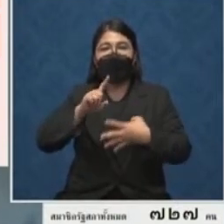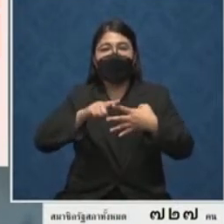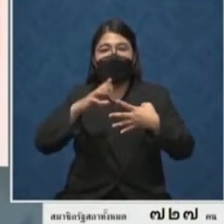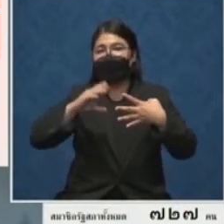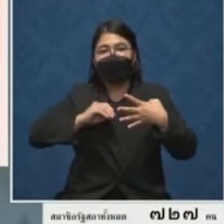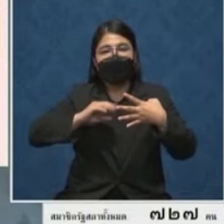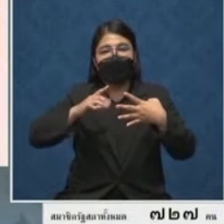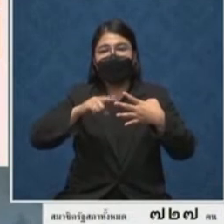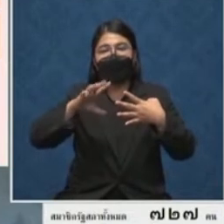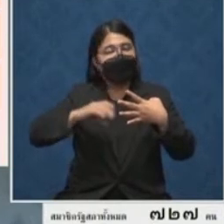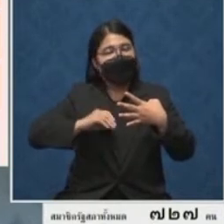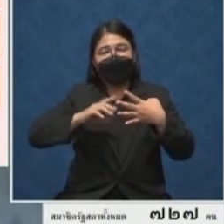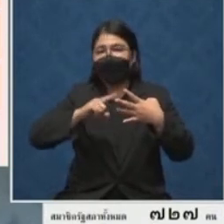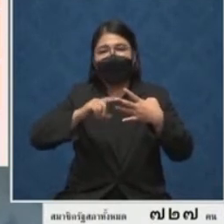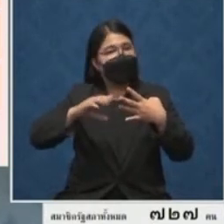ไม่รับหลักการ